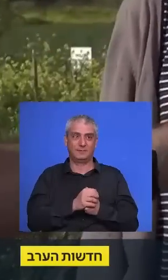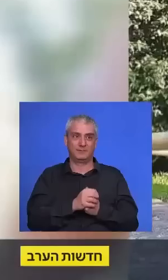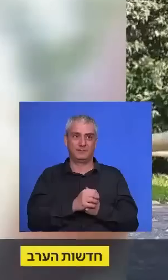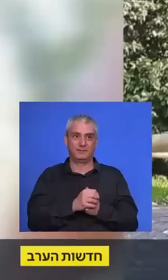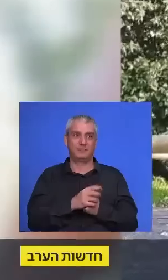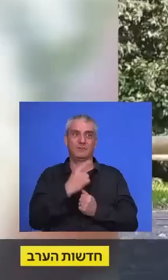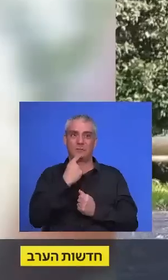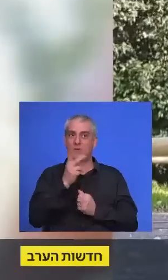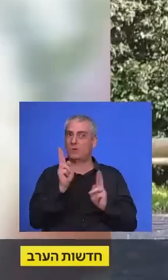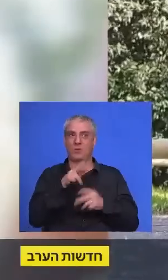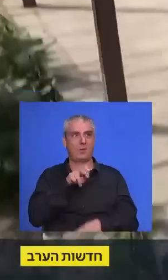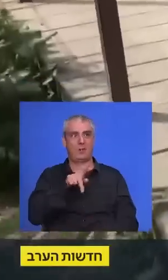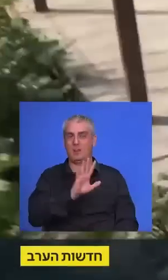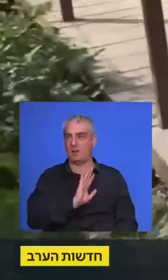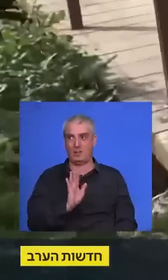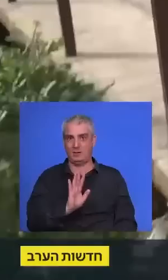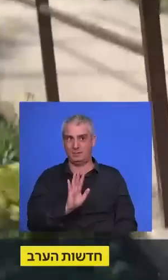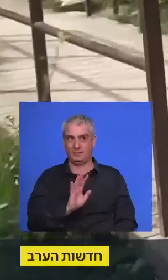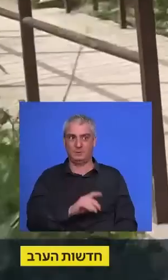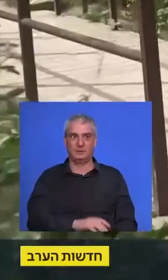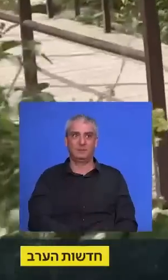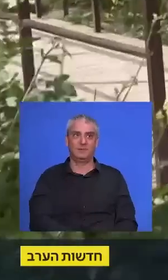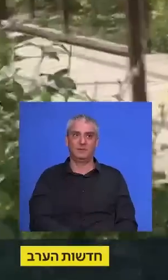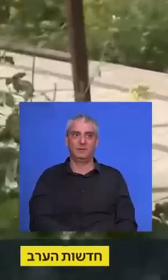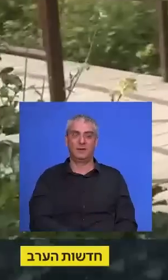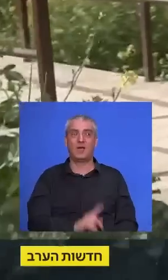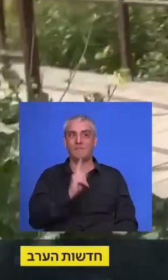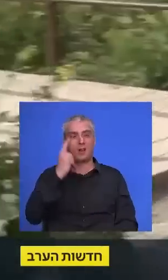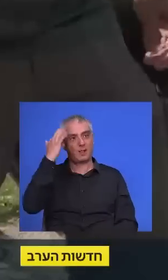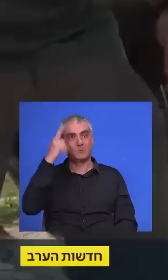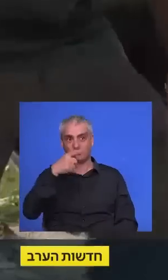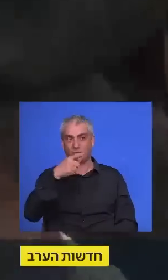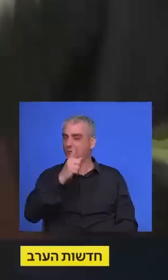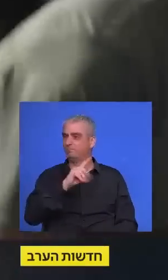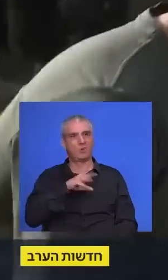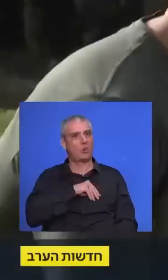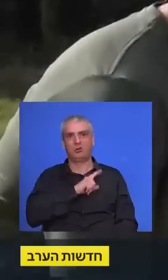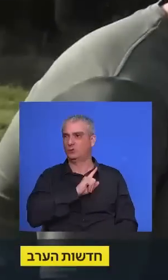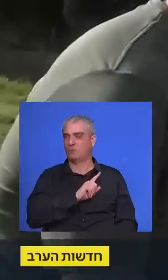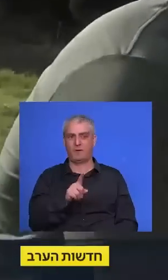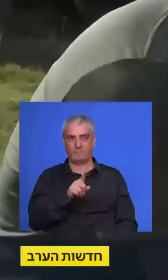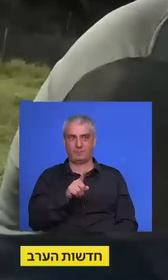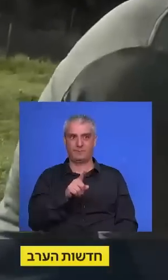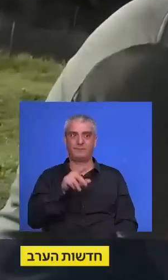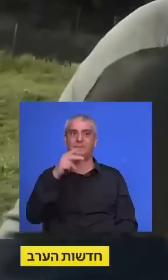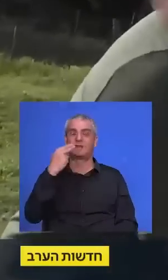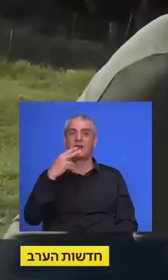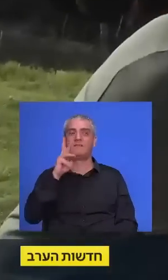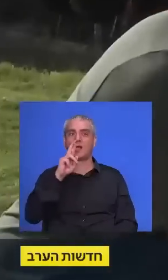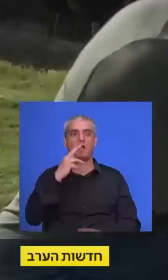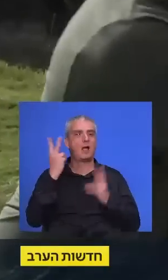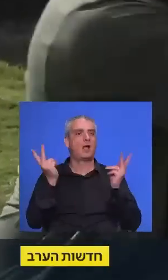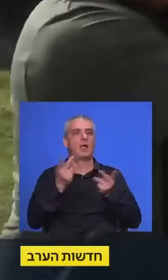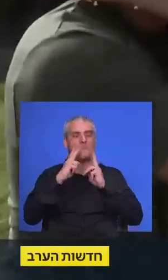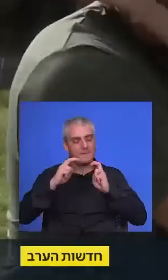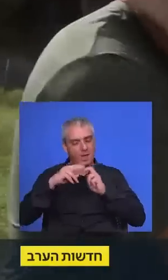וזה אומר שהוא לא יכל ללכת. אבל עם המחשבה הזאת הם לא השלימו מעולם. אראל וריה יצאו למסע של